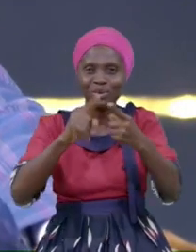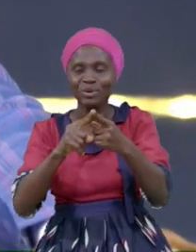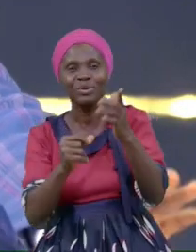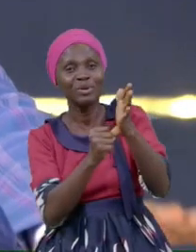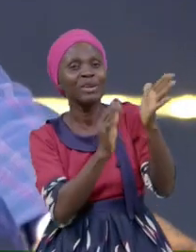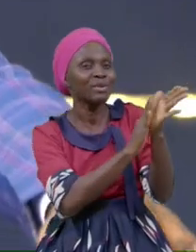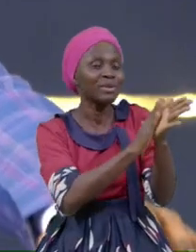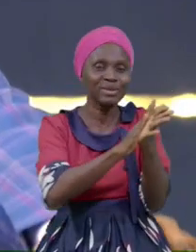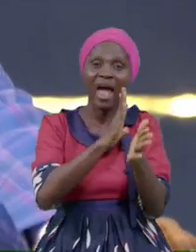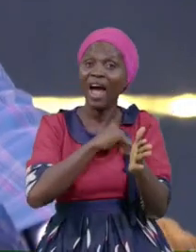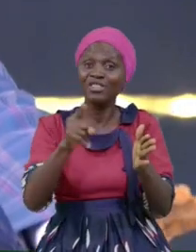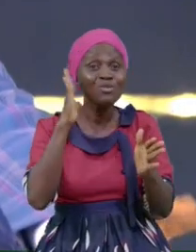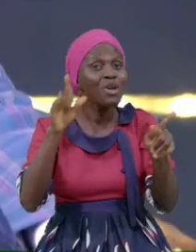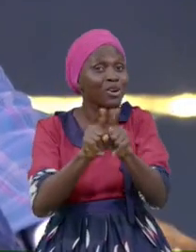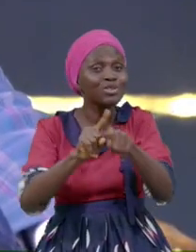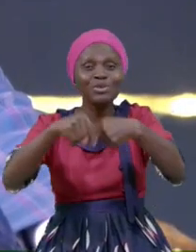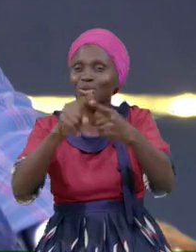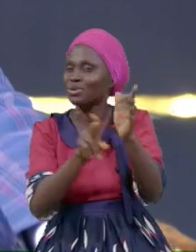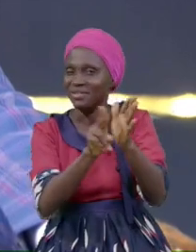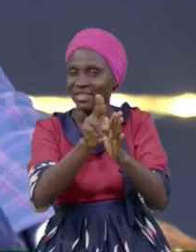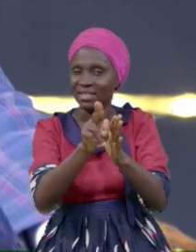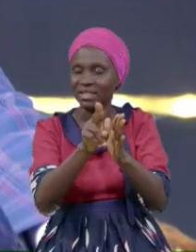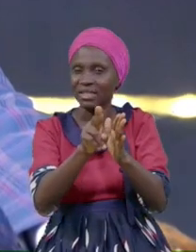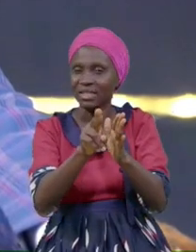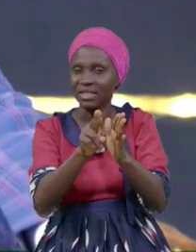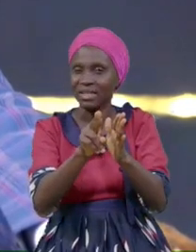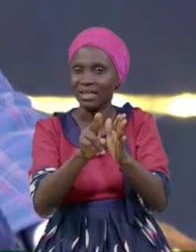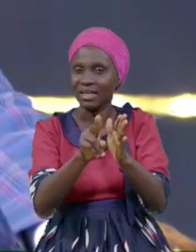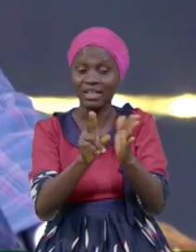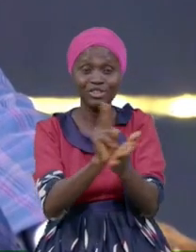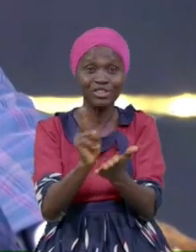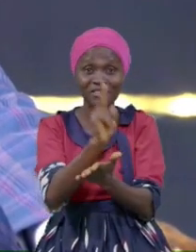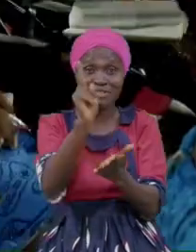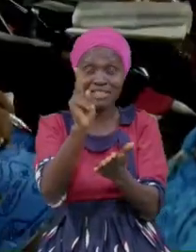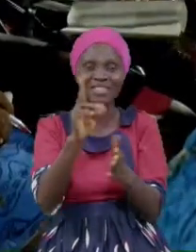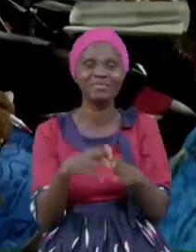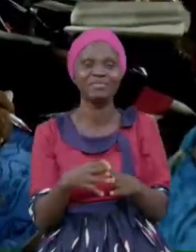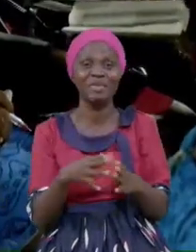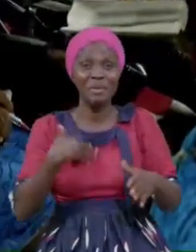et vous irez à l'université.